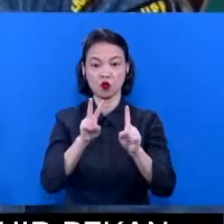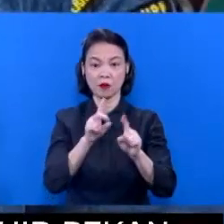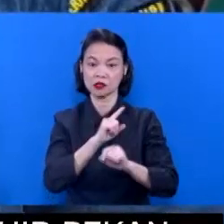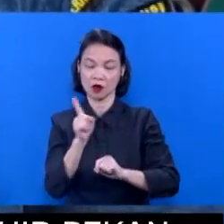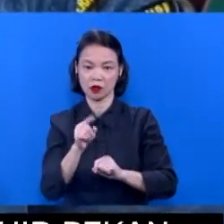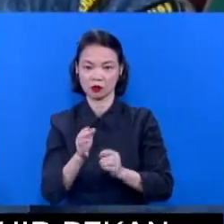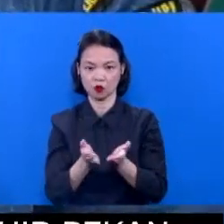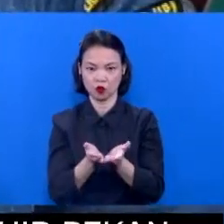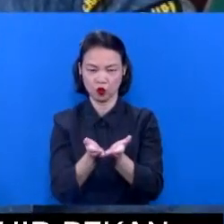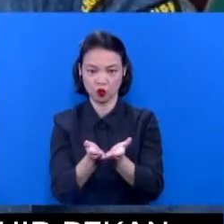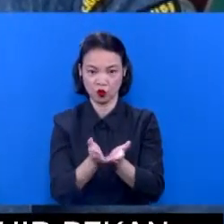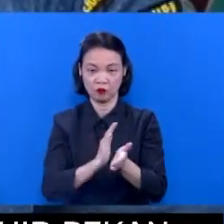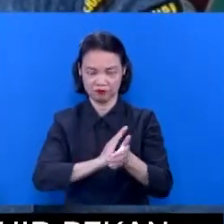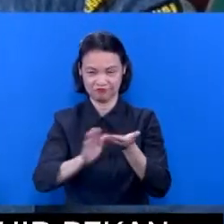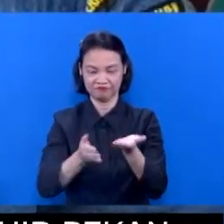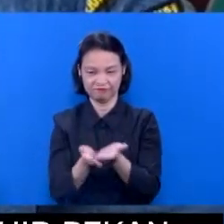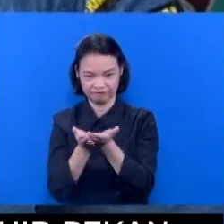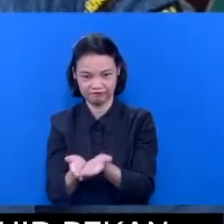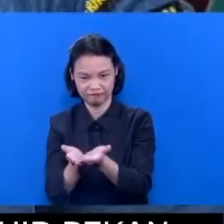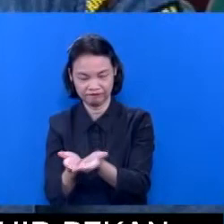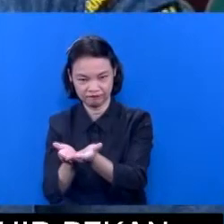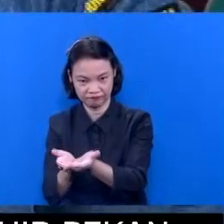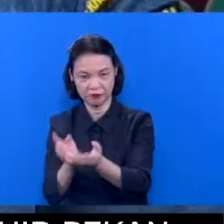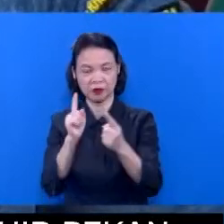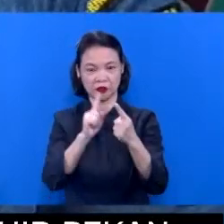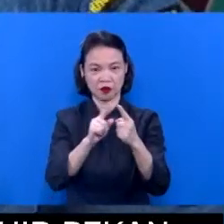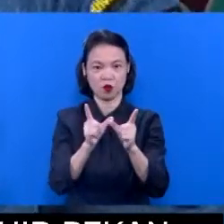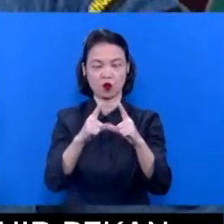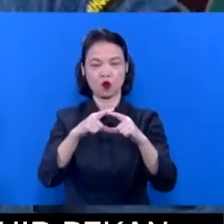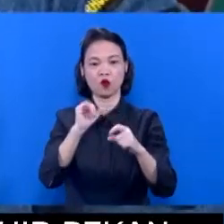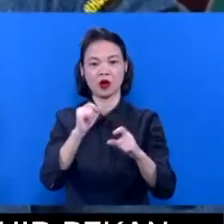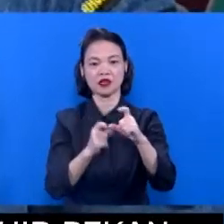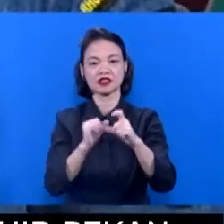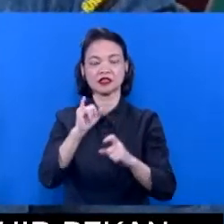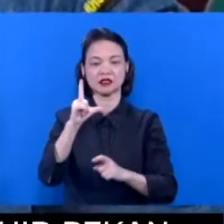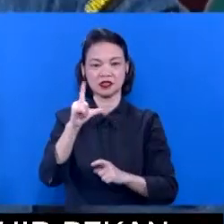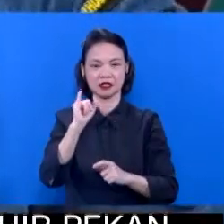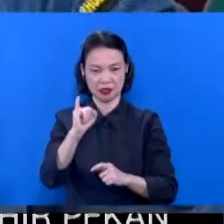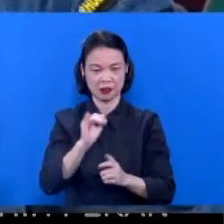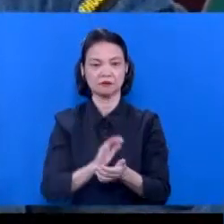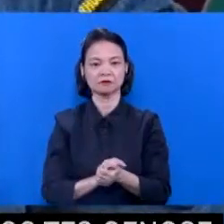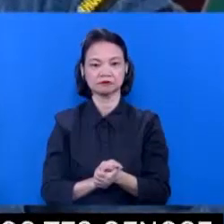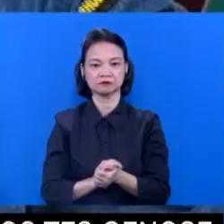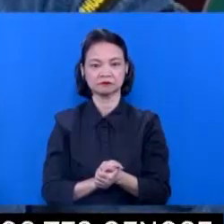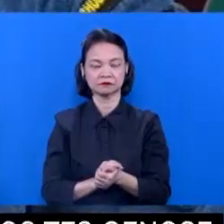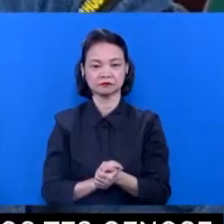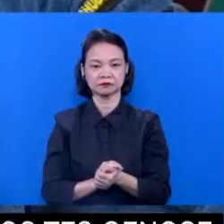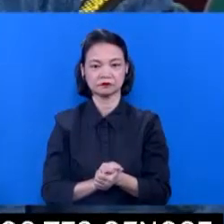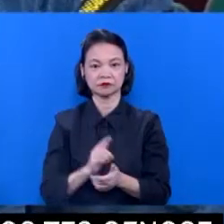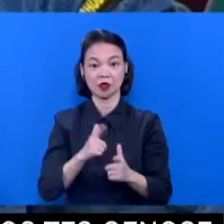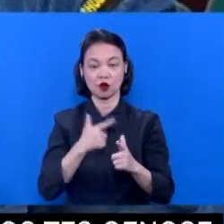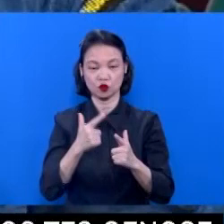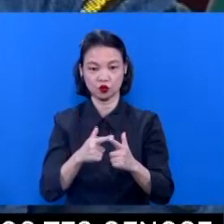kapal keluar, terus dia ke Waisilip, iya, bongkar batu tela gereja di sana. Iya. Habis itu